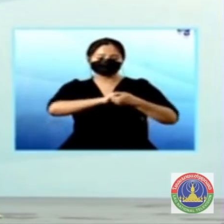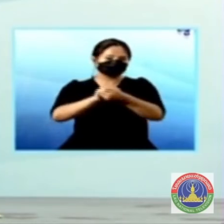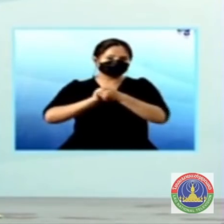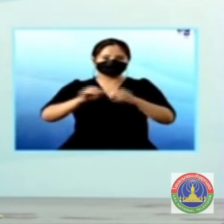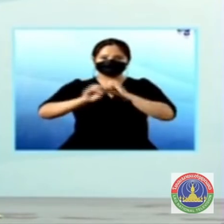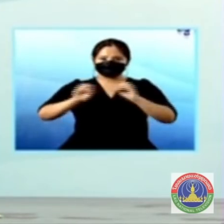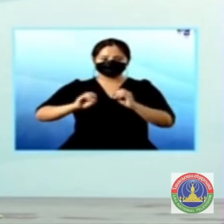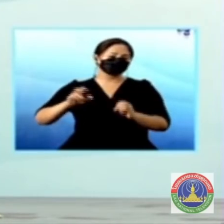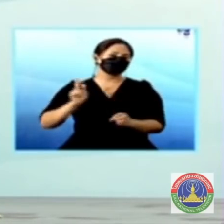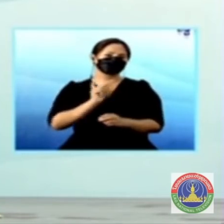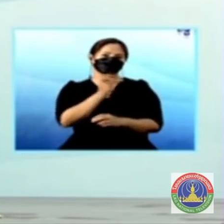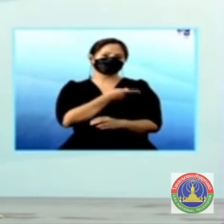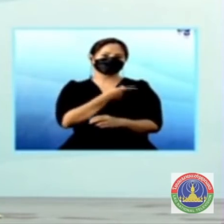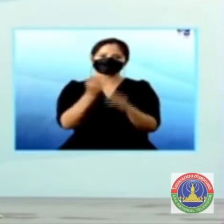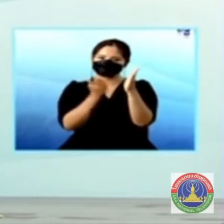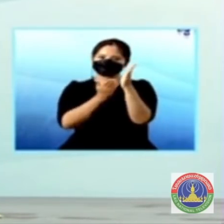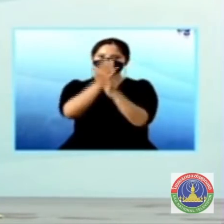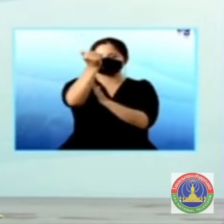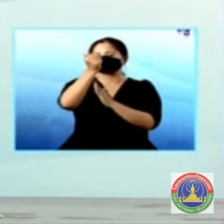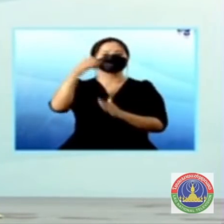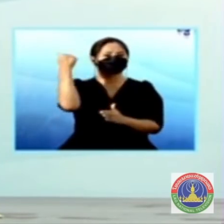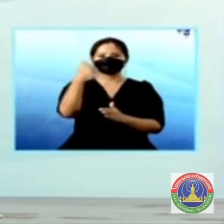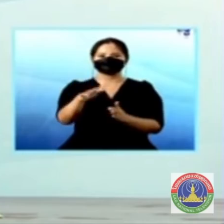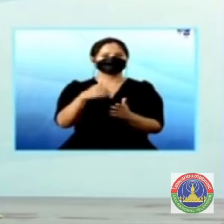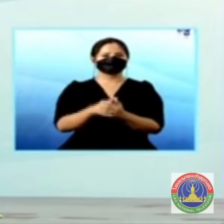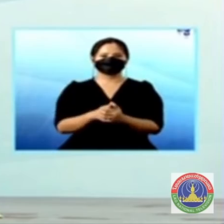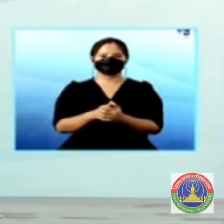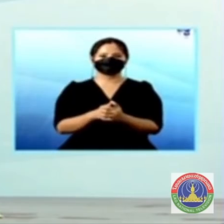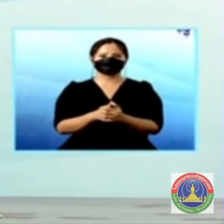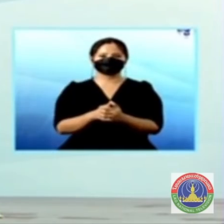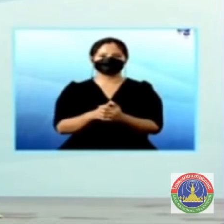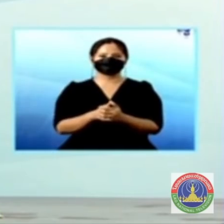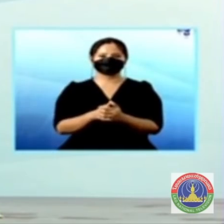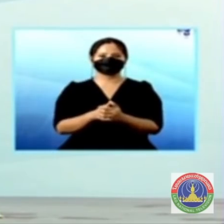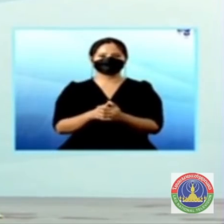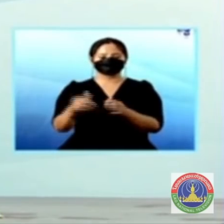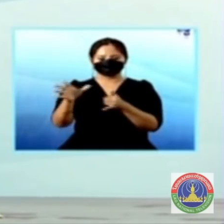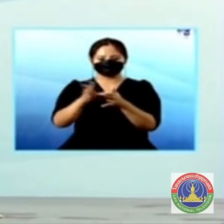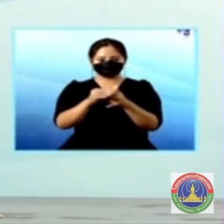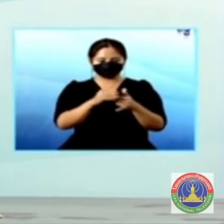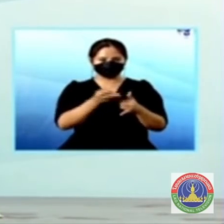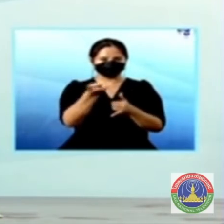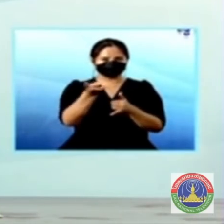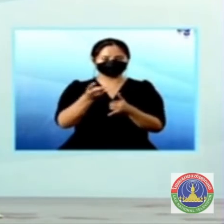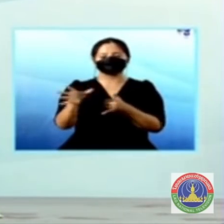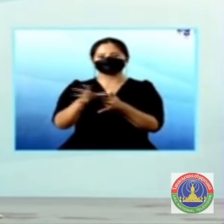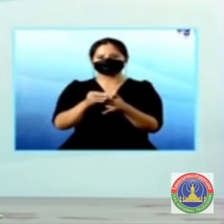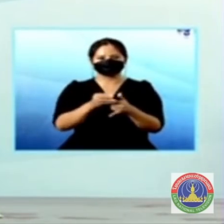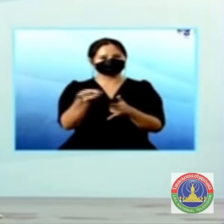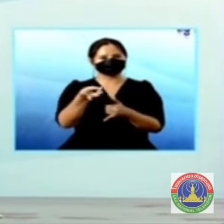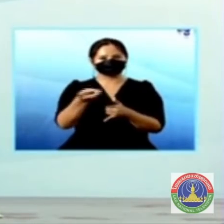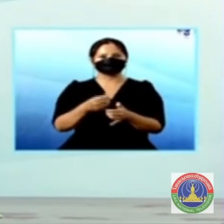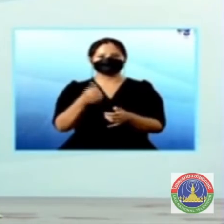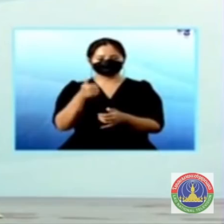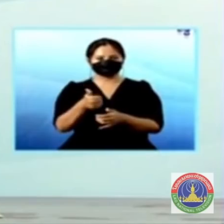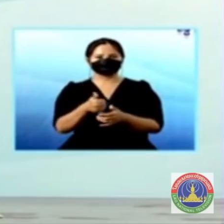ใส่สบู่หรือเจลล้างมือเป็นประจำซึ่งพวกเราได้แถลงข่าวเวลาใดก็ได้ซ้ำย้ำคำเว้าคำนี้ขอให้บรรดาท่านช่วย